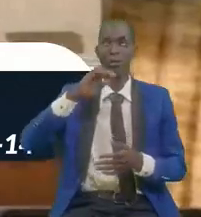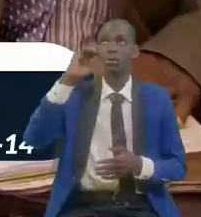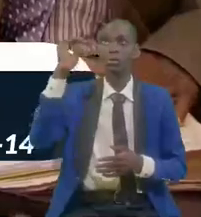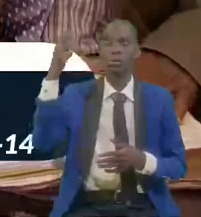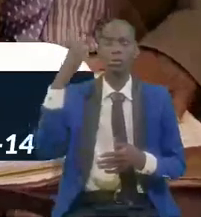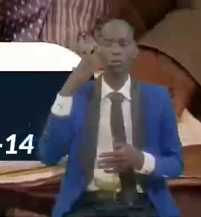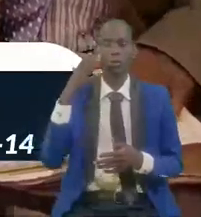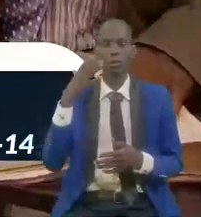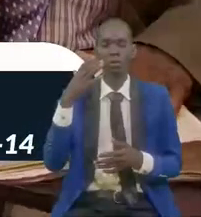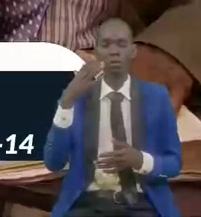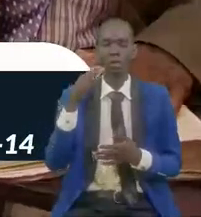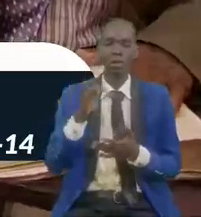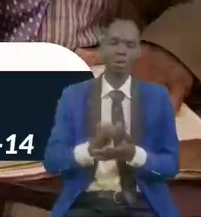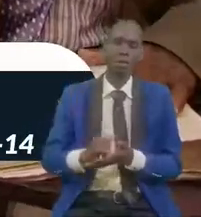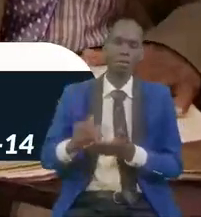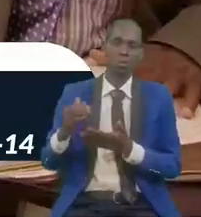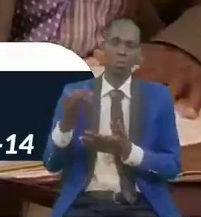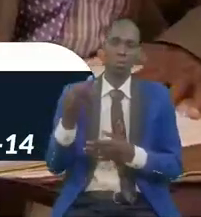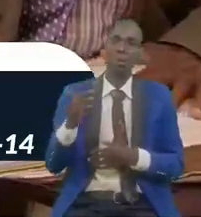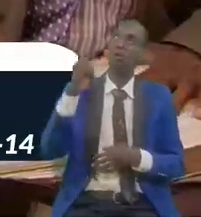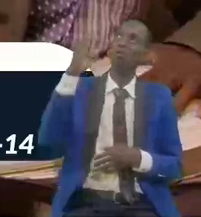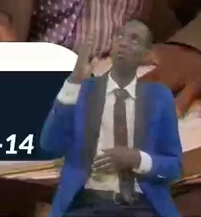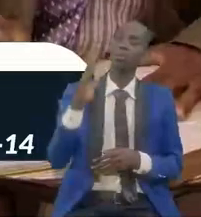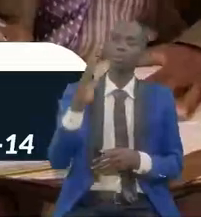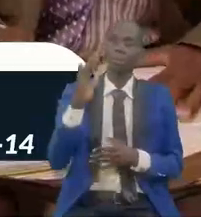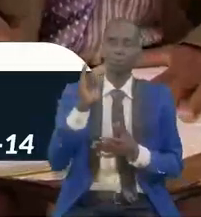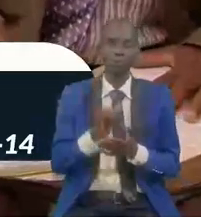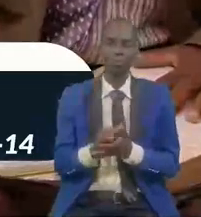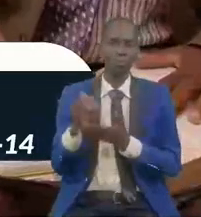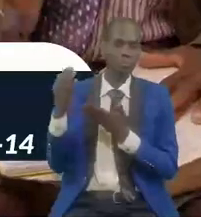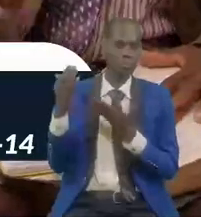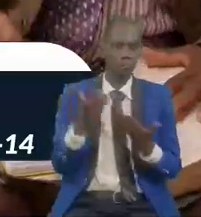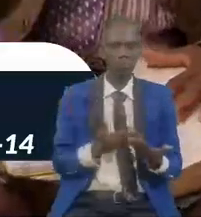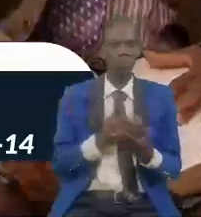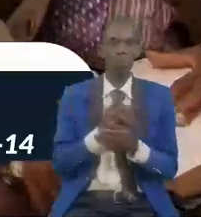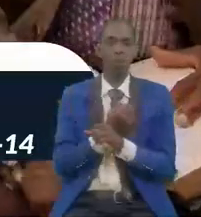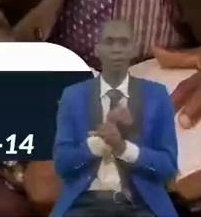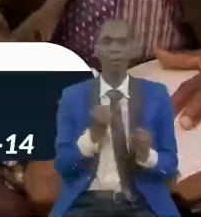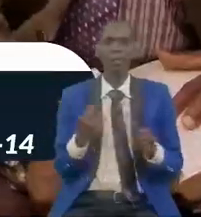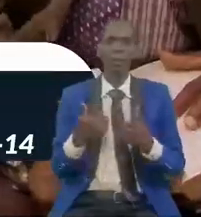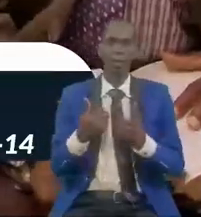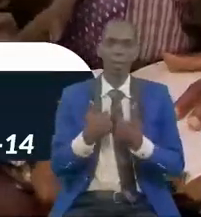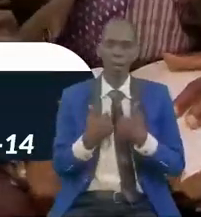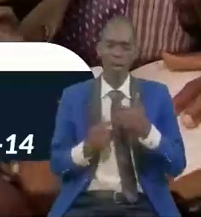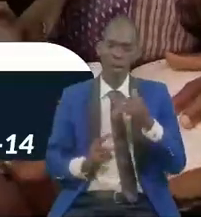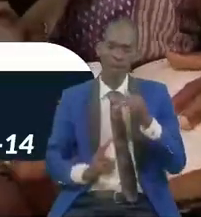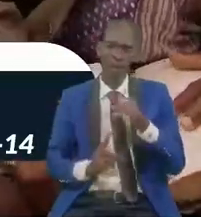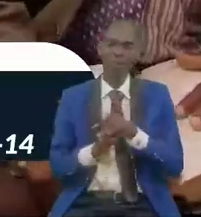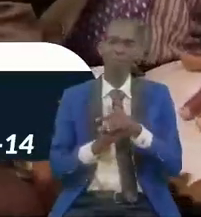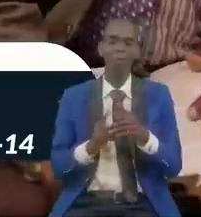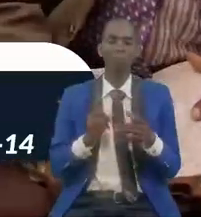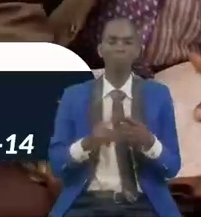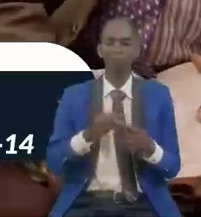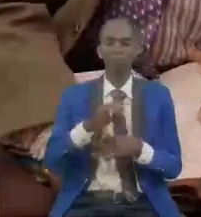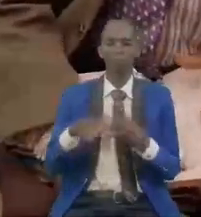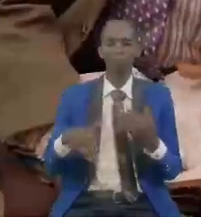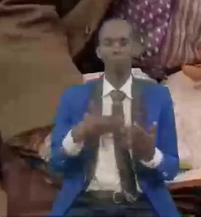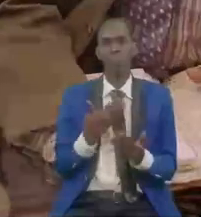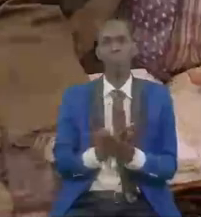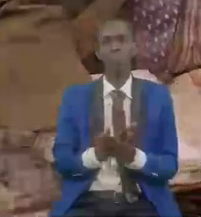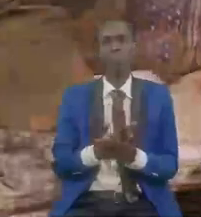Tite 2, verset 11. Car la grâce de Dieu, source de salut pour tous les hommes, a été